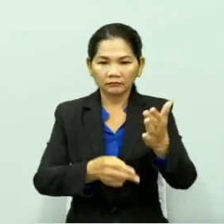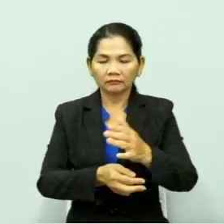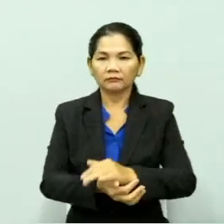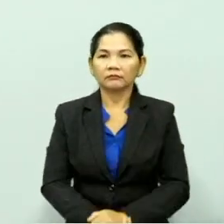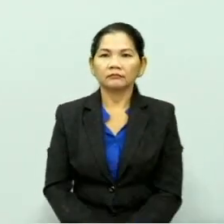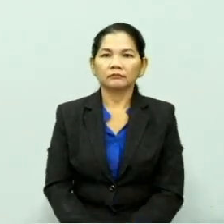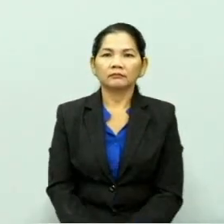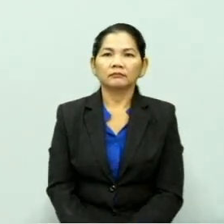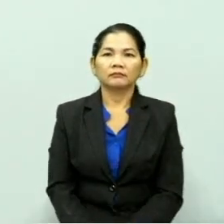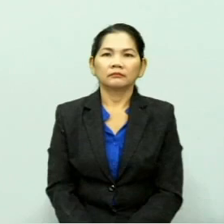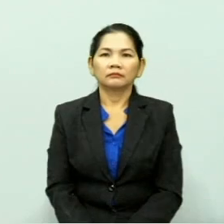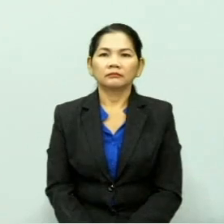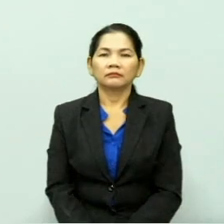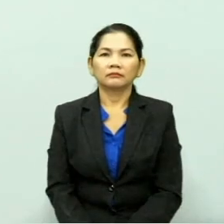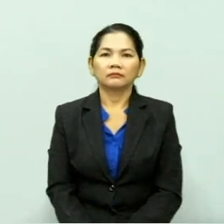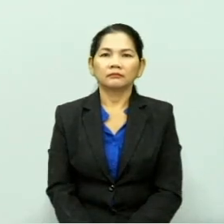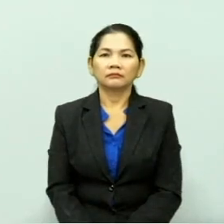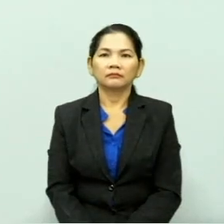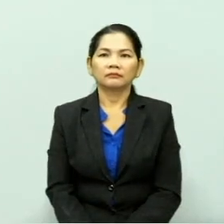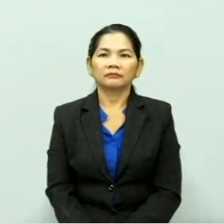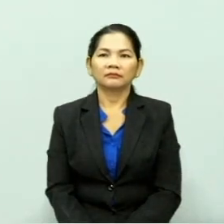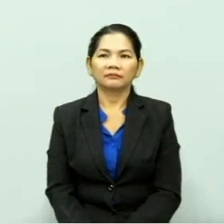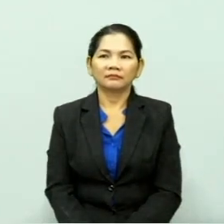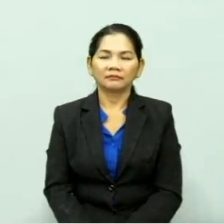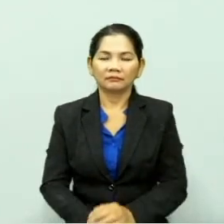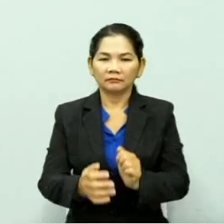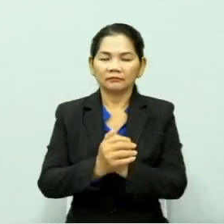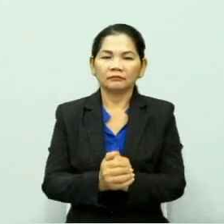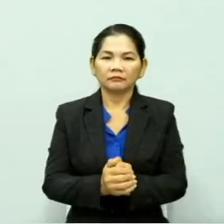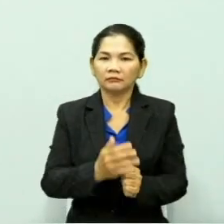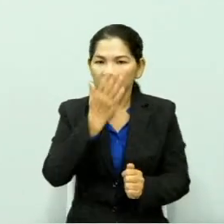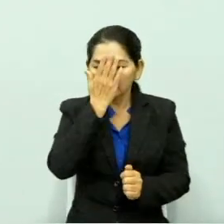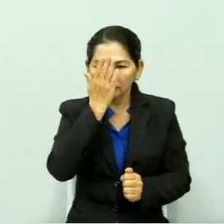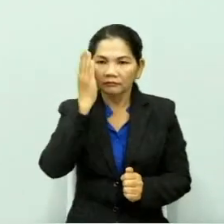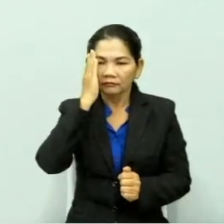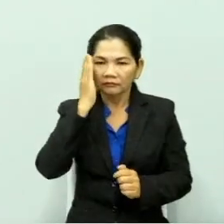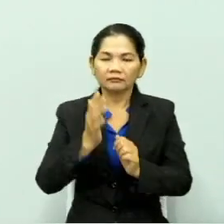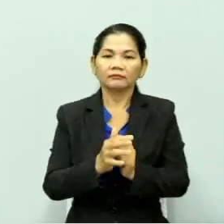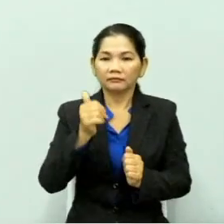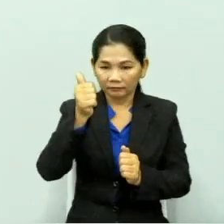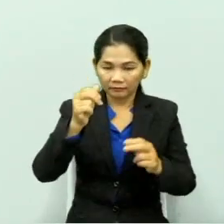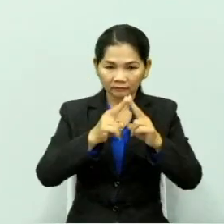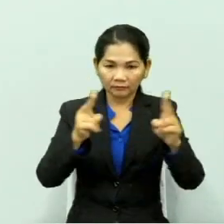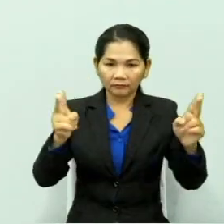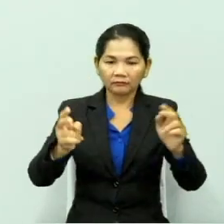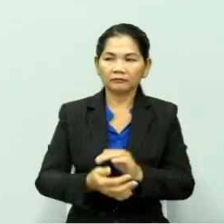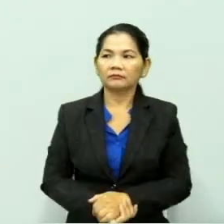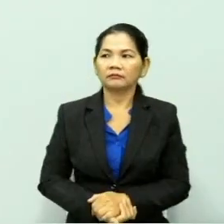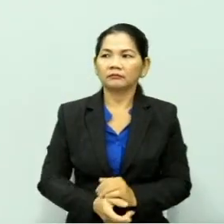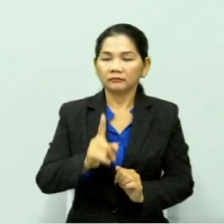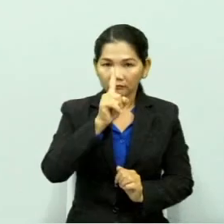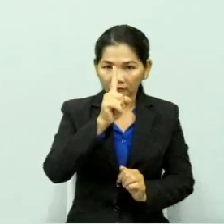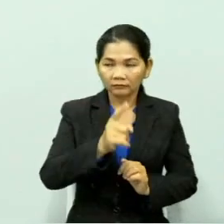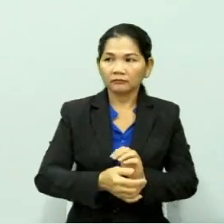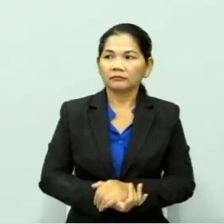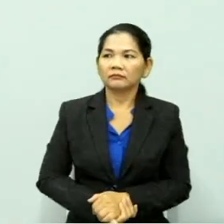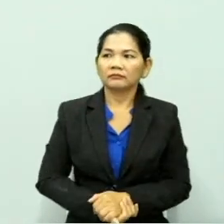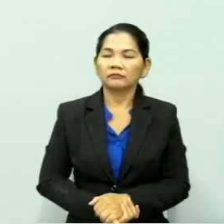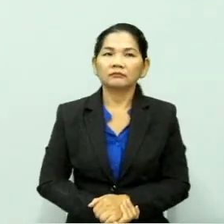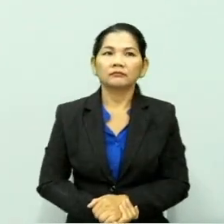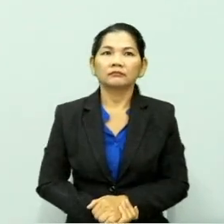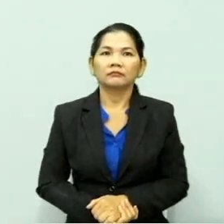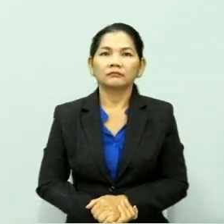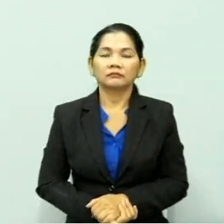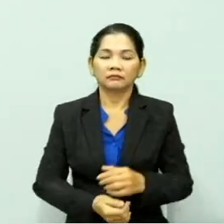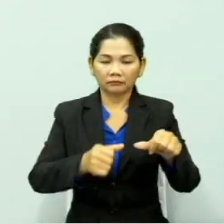con miên chà pra sát ổng cơ chà là ổn nè con chà bàn mũi nè con á chà tả lỡ và